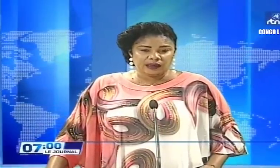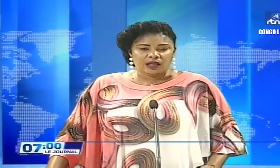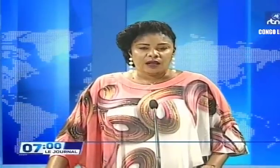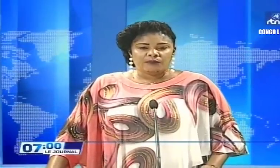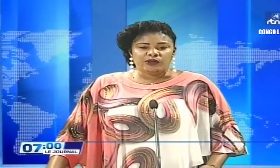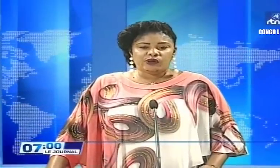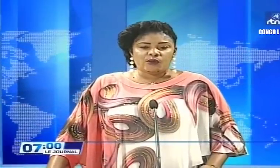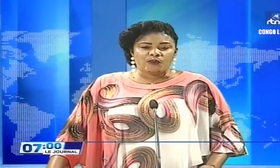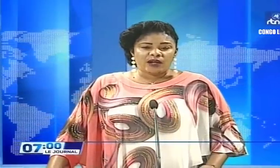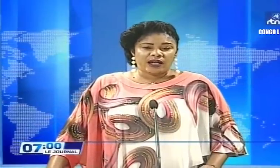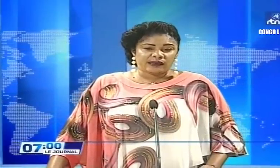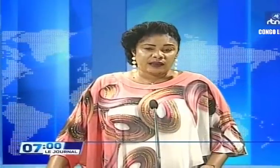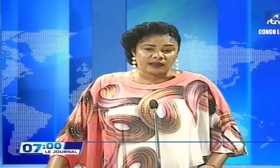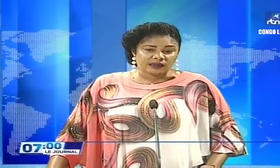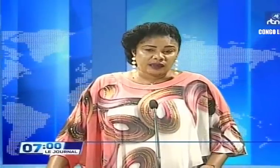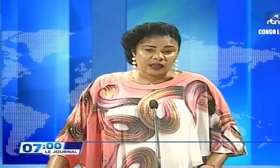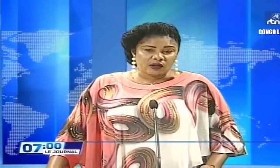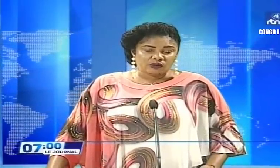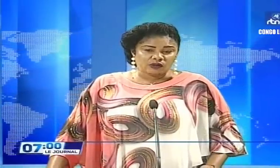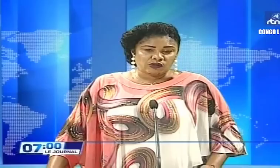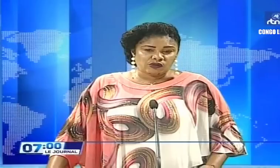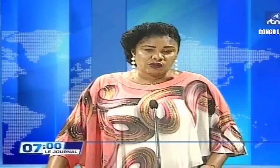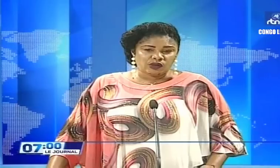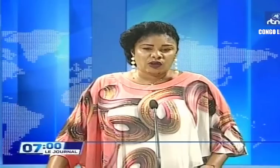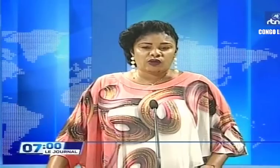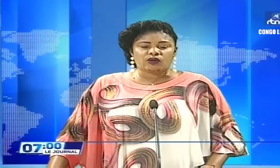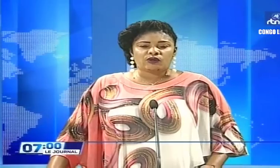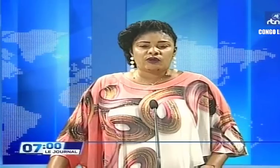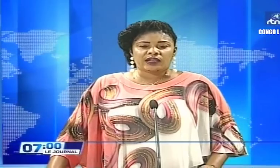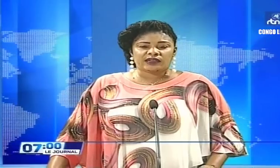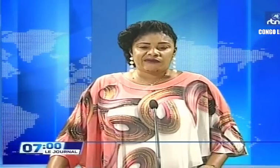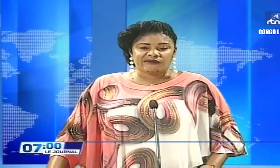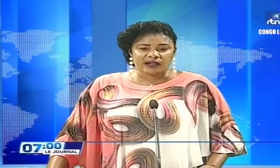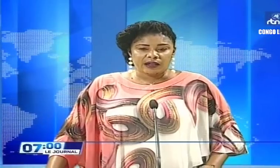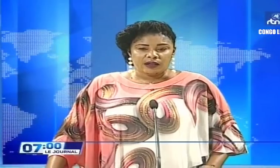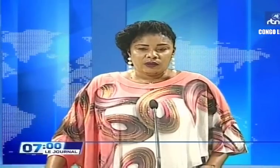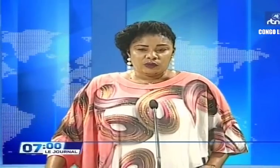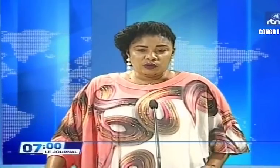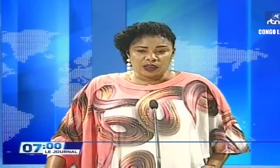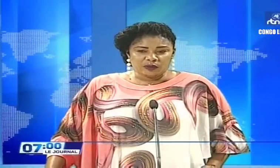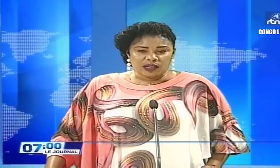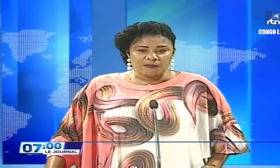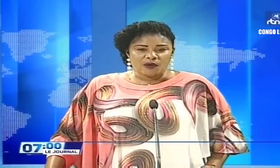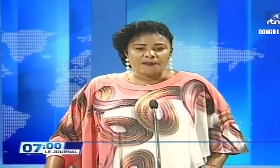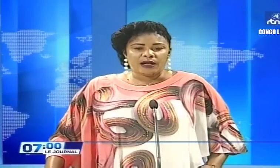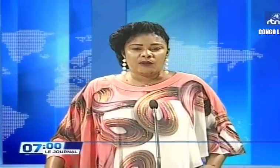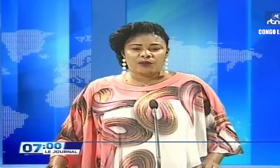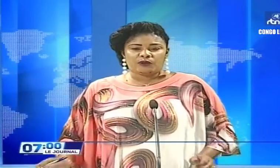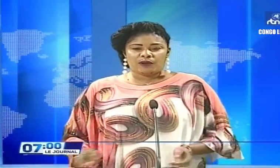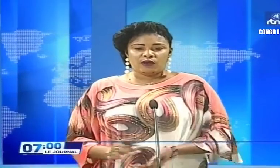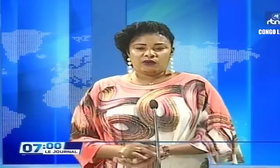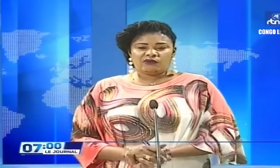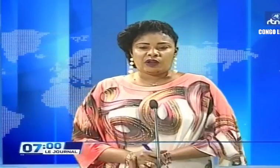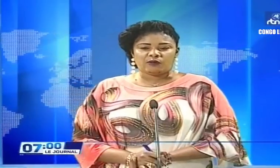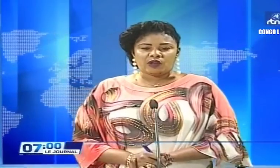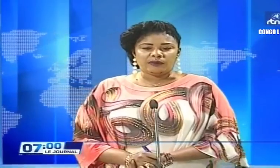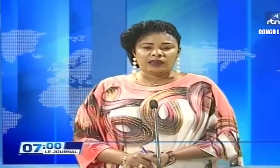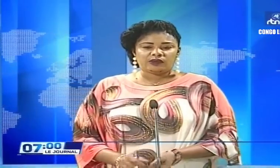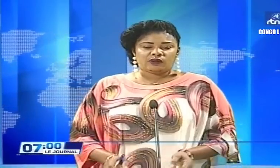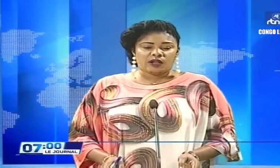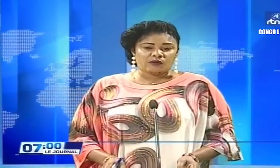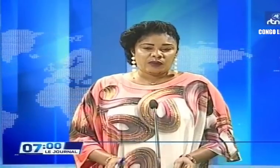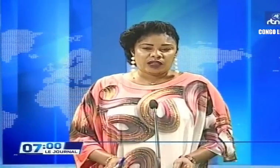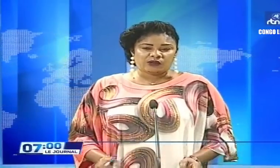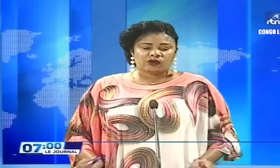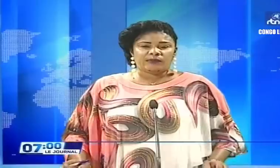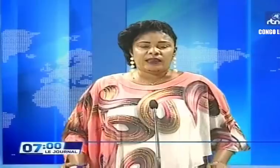présidé. Plusieurs points étaient inscrits à l'ordre du jour. Le compte-rendu a été fait tout naturellement par le porte-parole du gouvernement et ministre